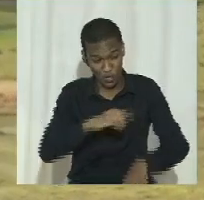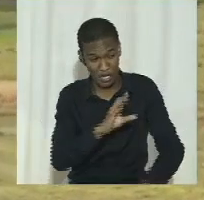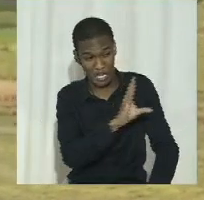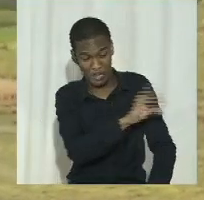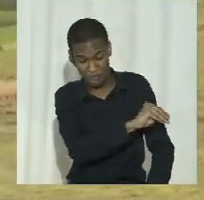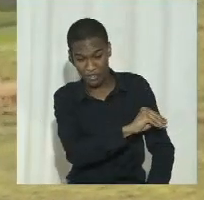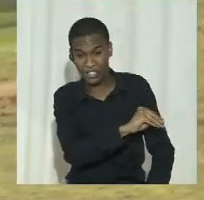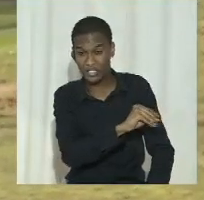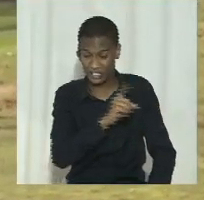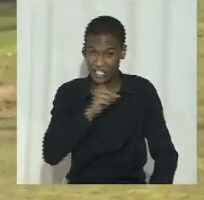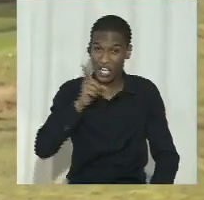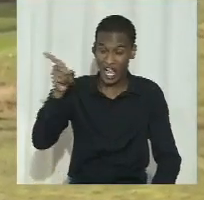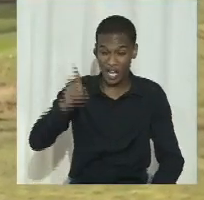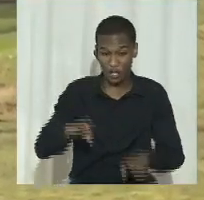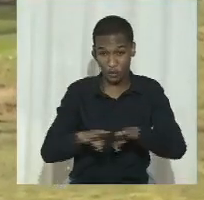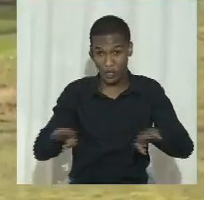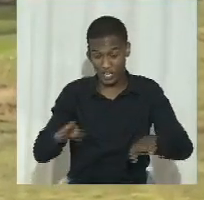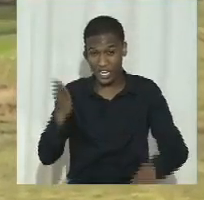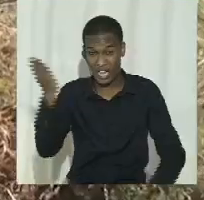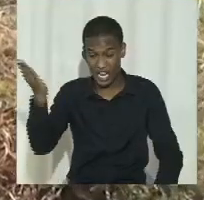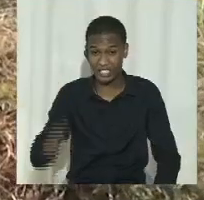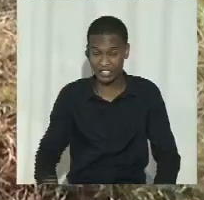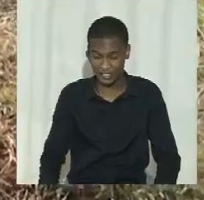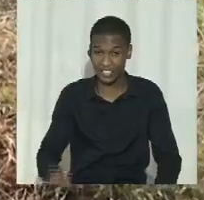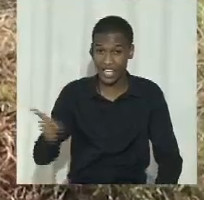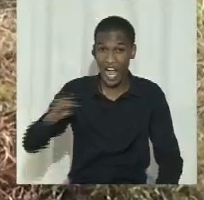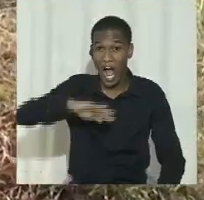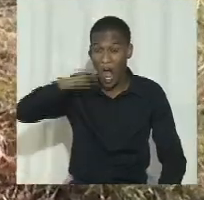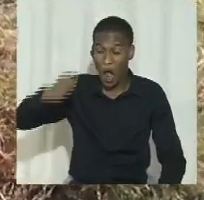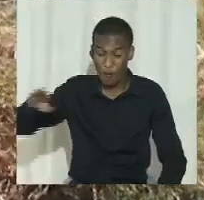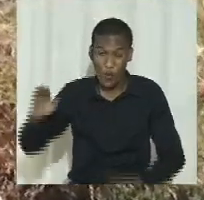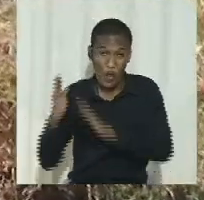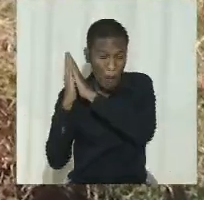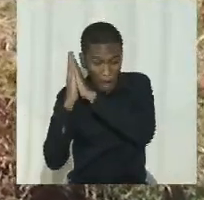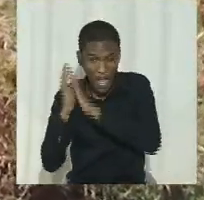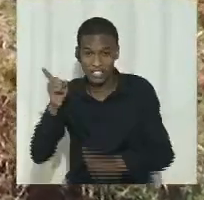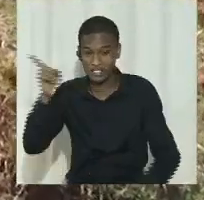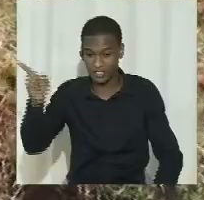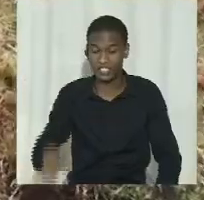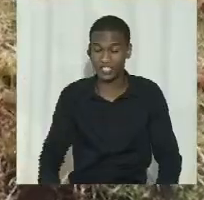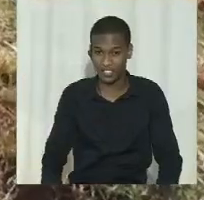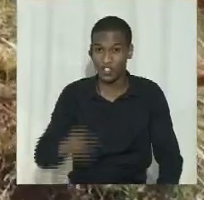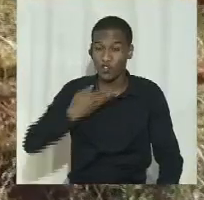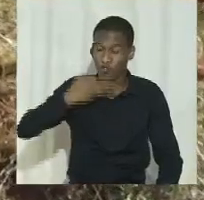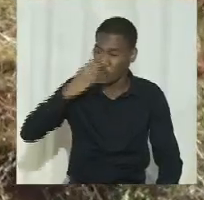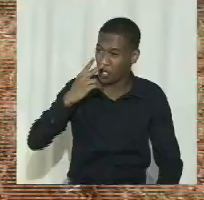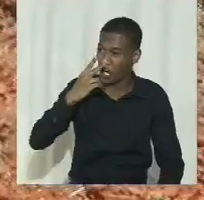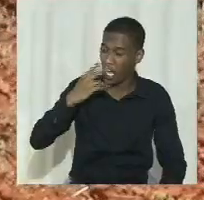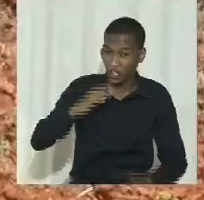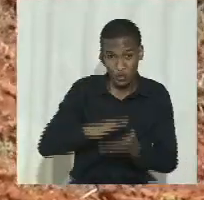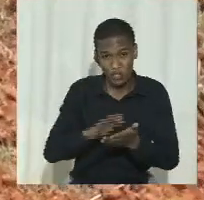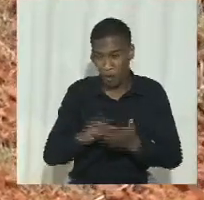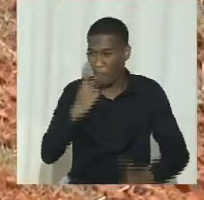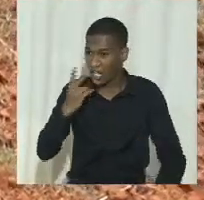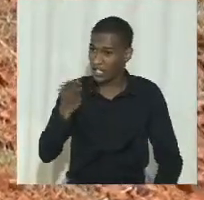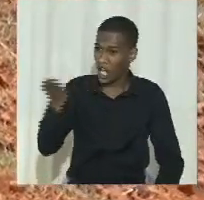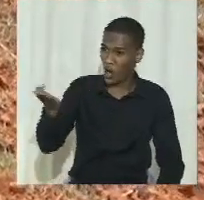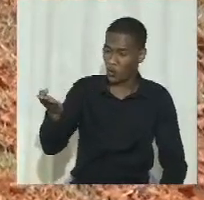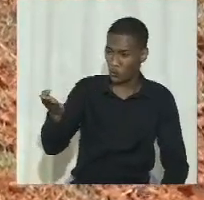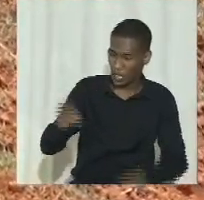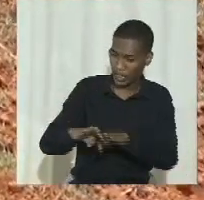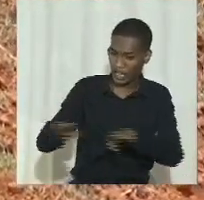toerana eto Tsimabe Omby 2 komina Ambohimandry ity. Olontsotra ny nampandreny be ny tanàna rehefa nahita fa mivoto